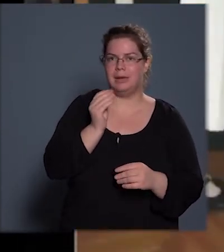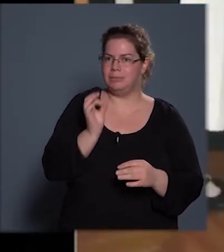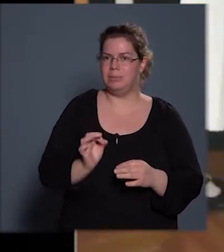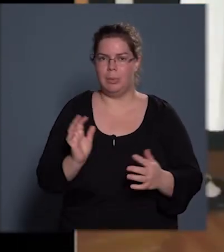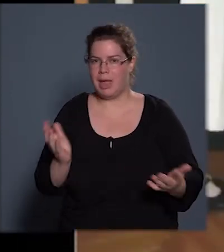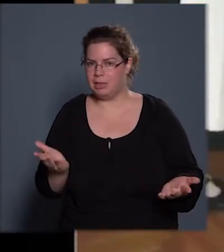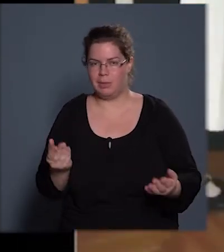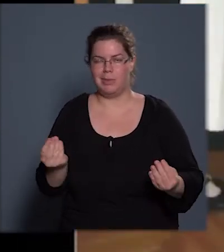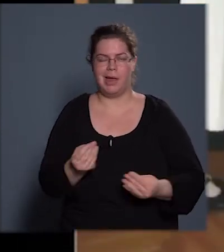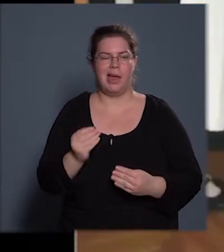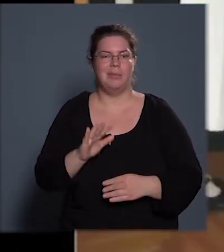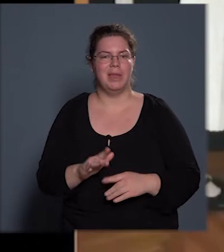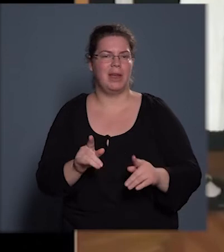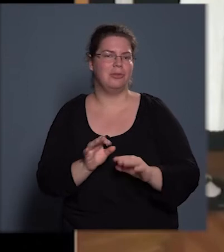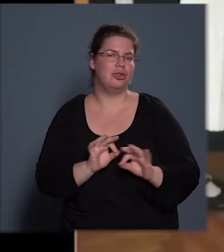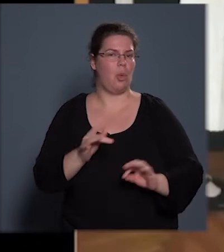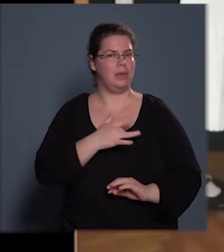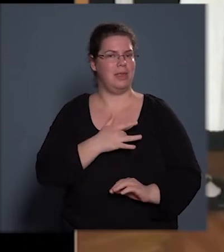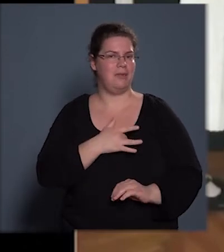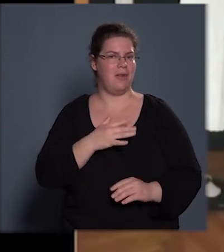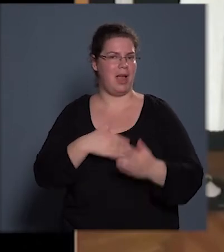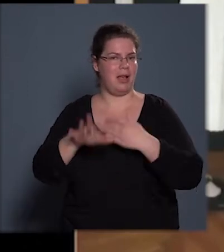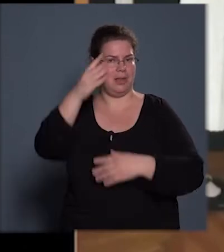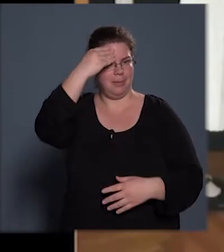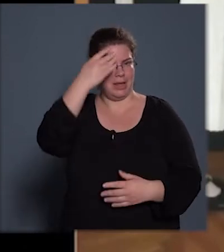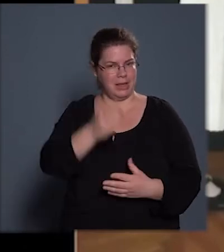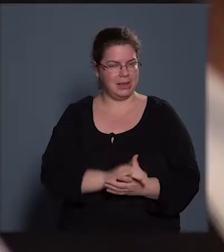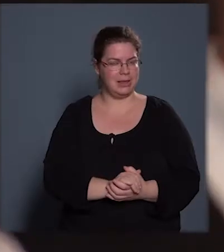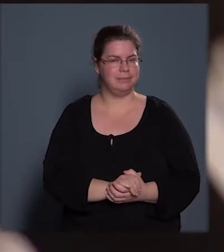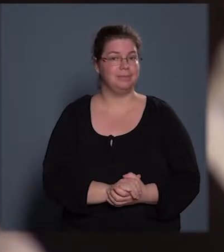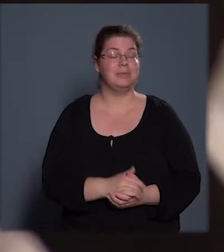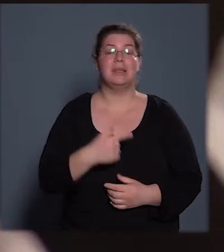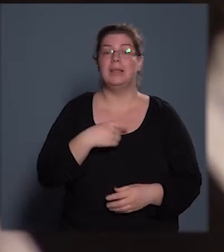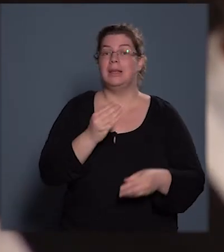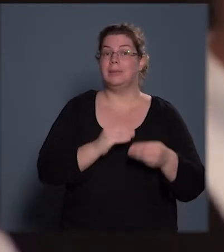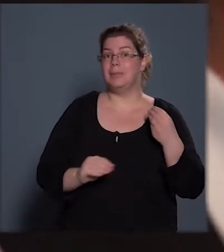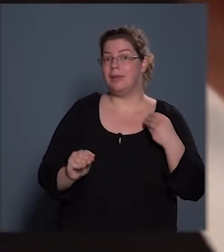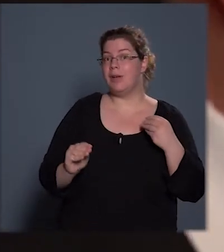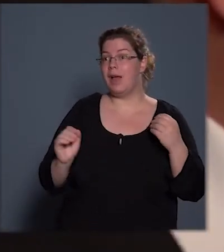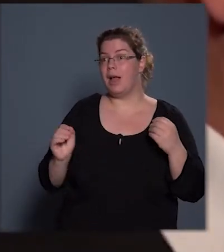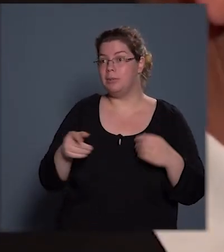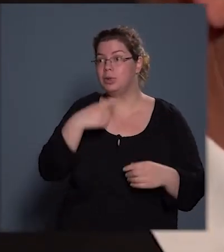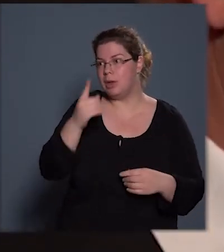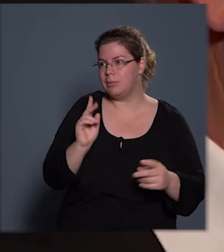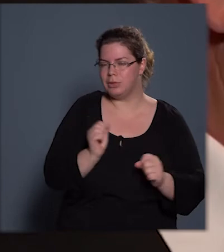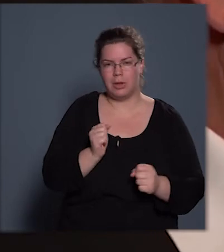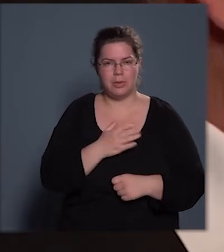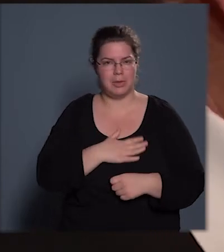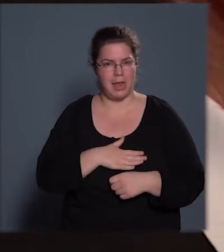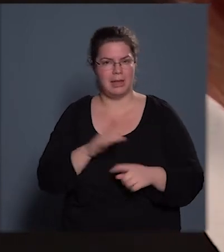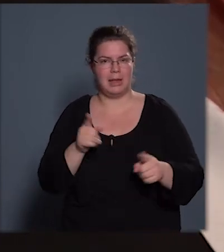momentumok, amelyekre úgy jó szívvel emlékszik. Én mivel említettem, hogy nagyon szeretek énekelni, tehát